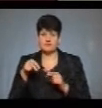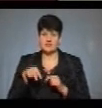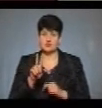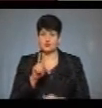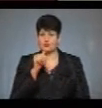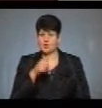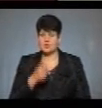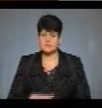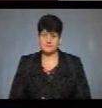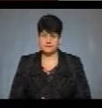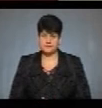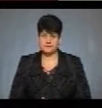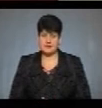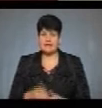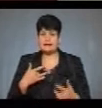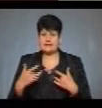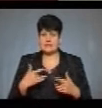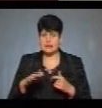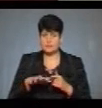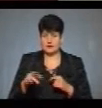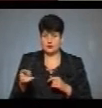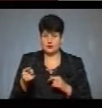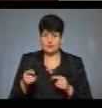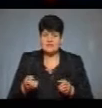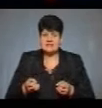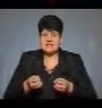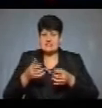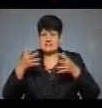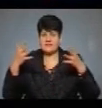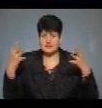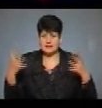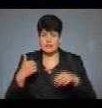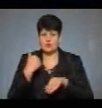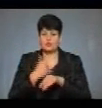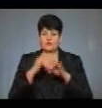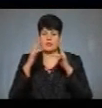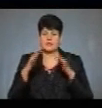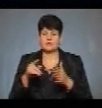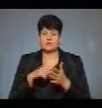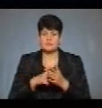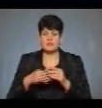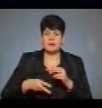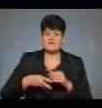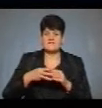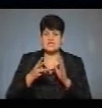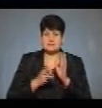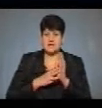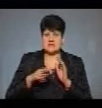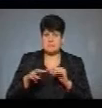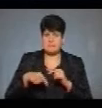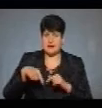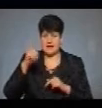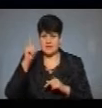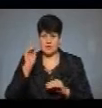році. На театральному майдані Тернополя засвітили головну ялинку міста. Вона заввишки 18 метрів. Цього року